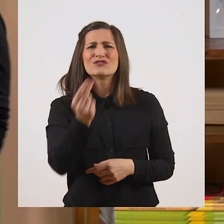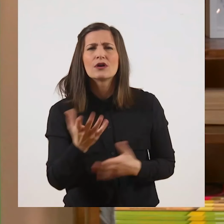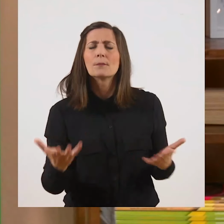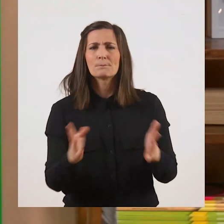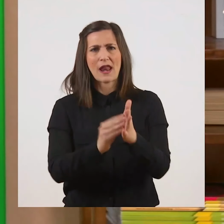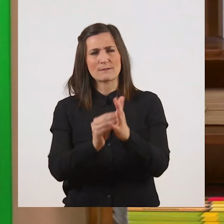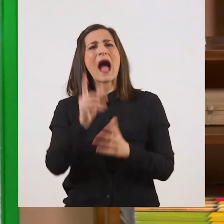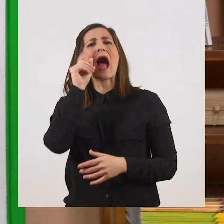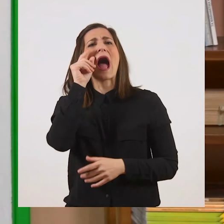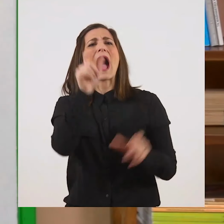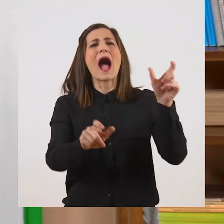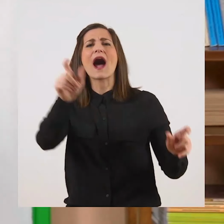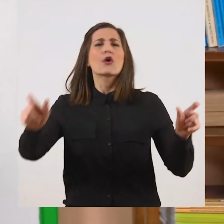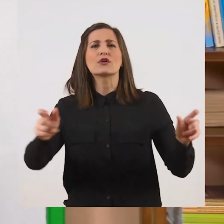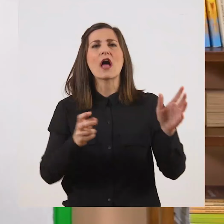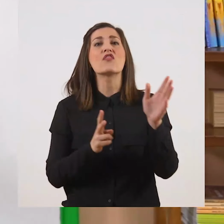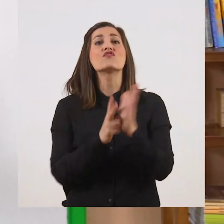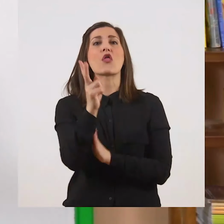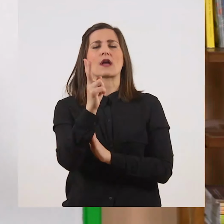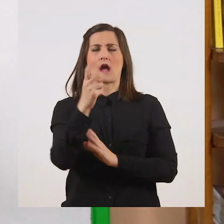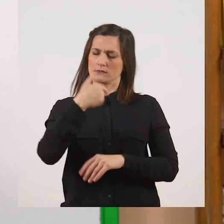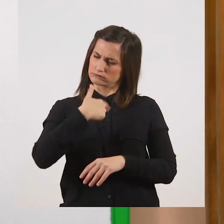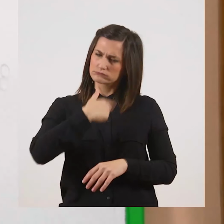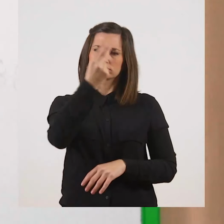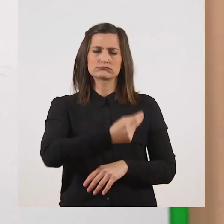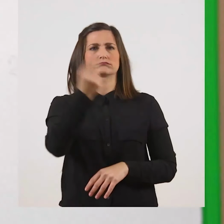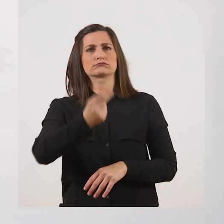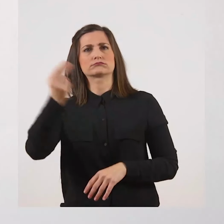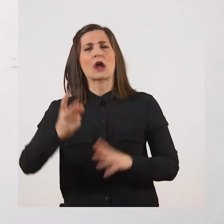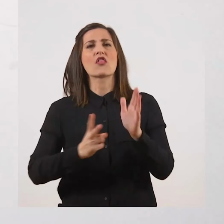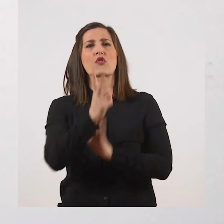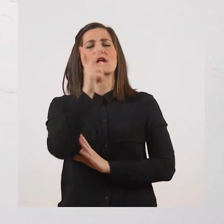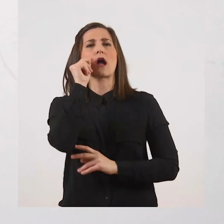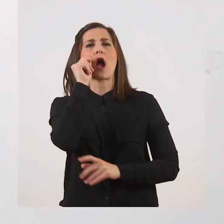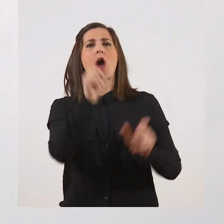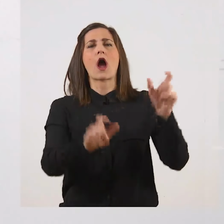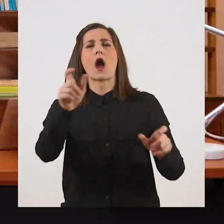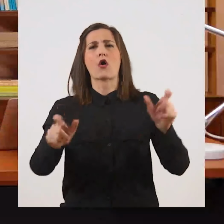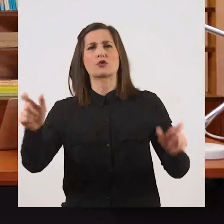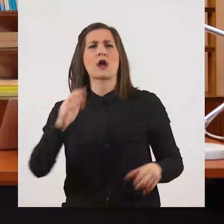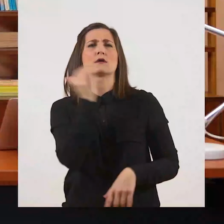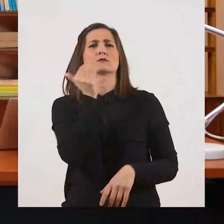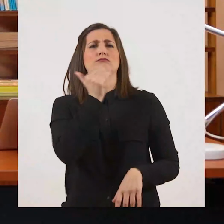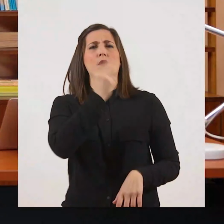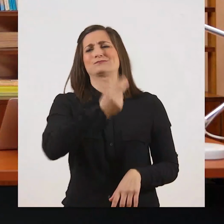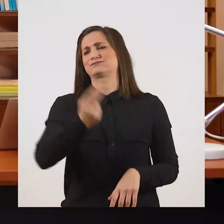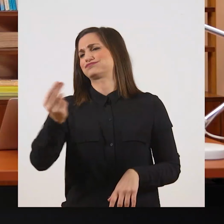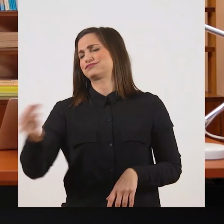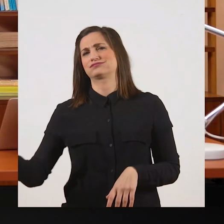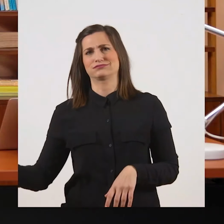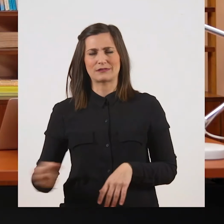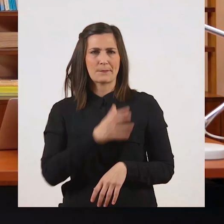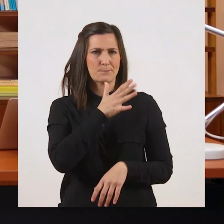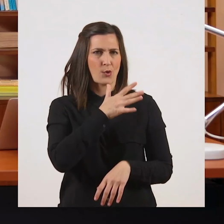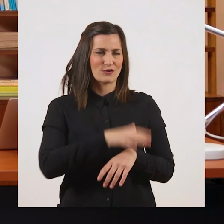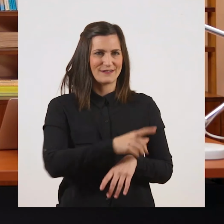12 αγόρια, έτσι δεν είναι? Πρέπει να ζωγραφίσω 12 παιδάκια. Θα κάνω πολύ γρήγορα τα σκιτσάκια εδώ πέρα.